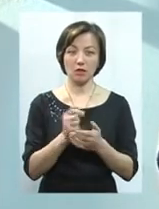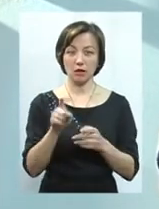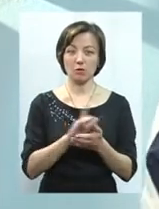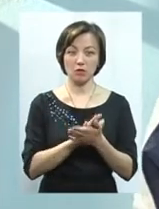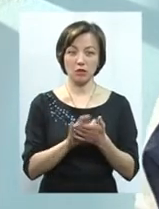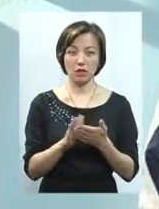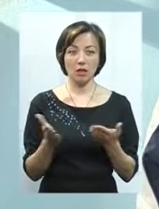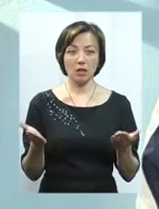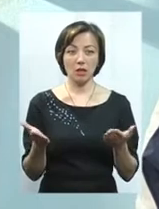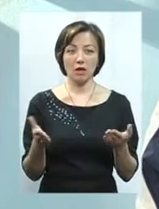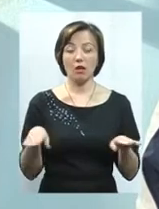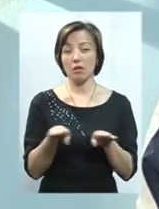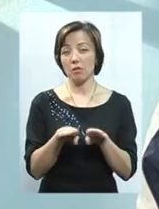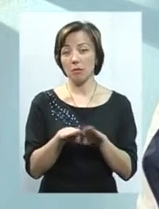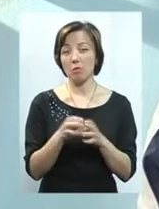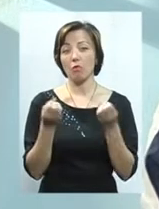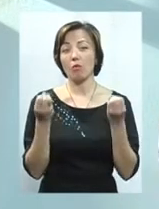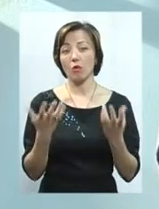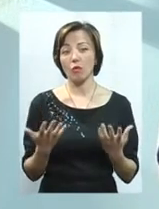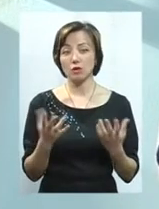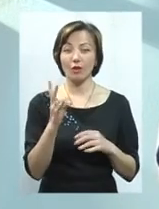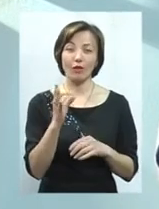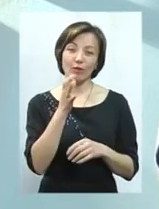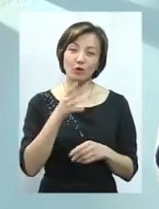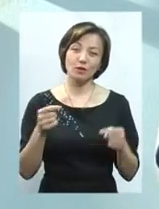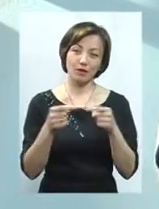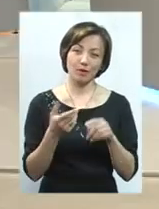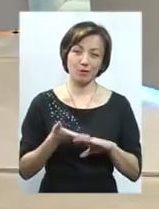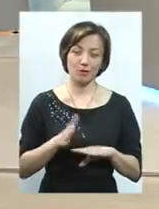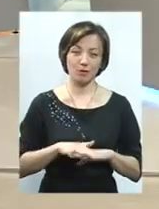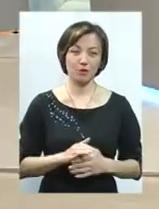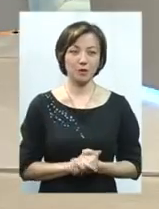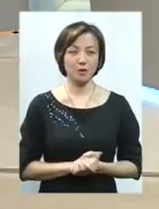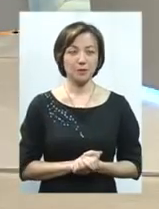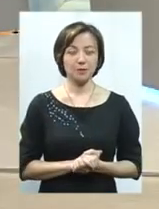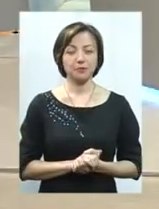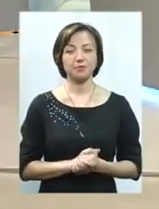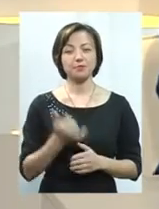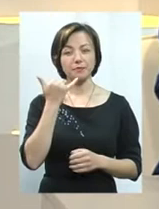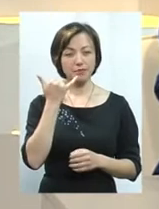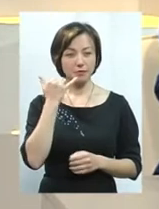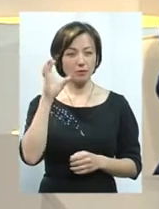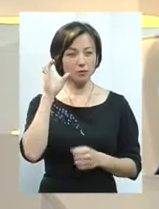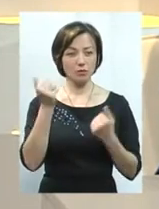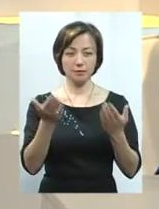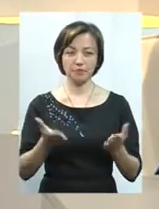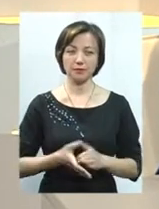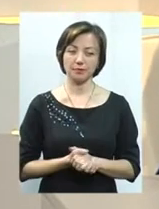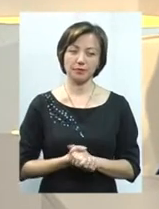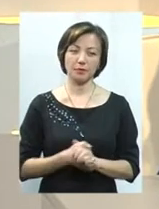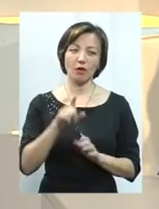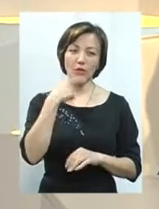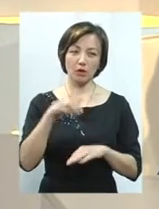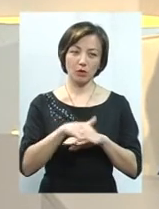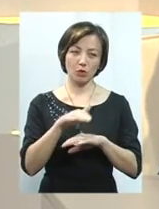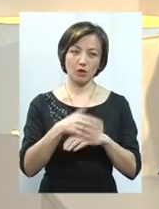было чисто. То есть, вроде как бы просто и в то же время сложно. Дякую за відповідь. 61-90-60. Слухаємо вас. Говоріть, будь